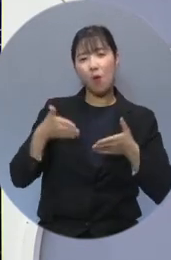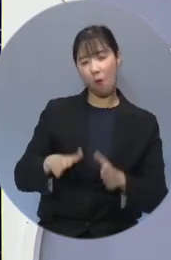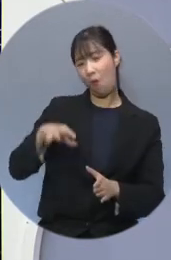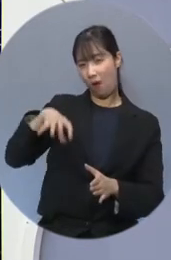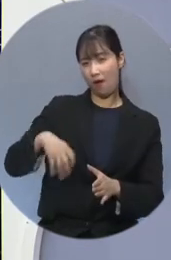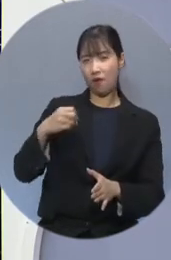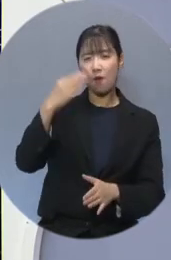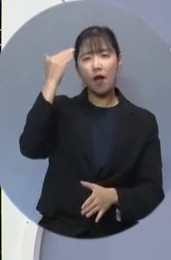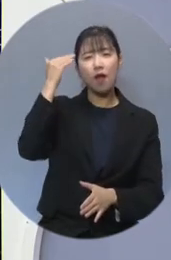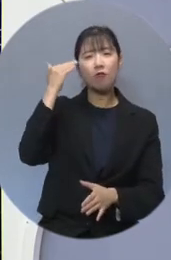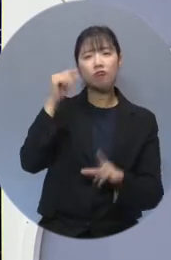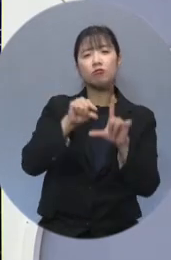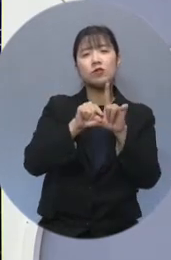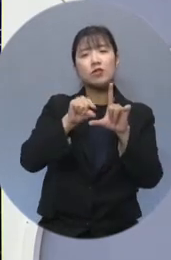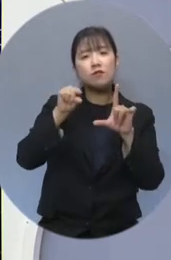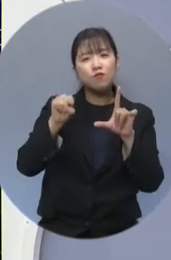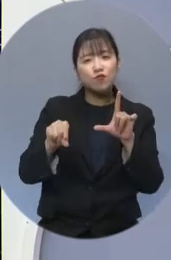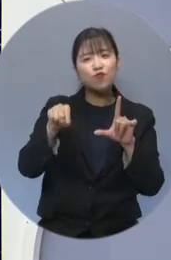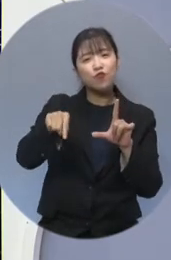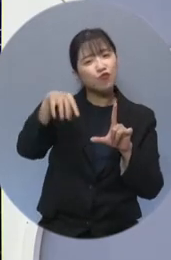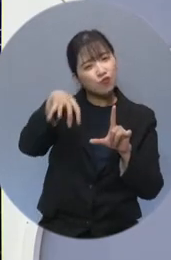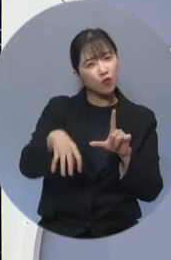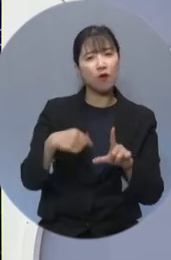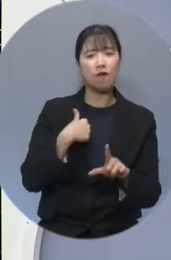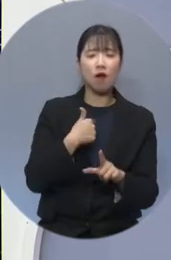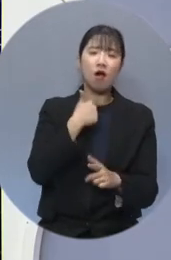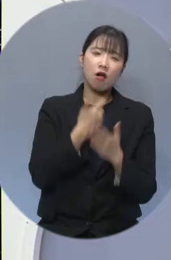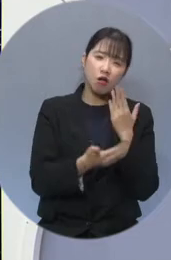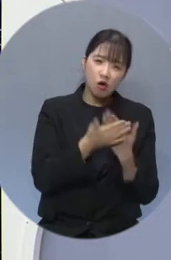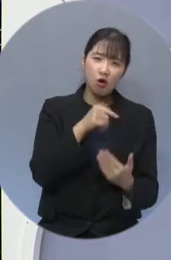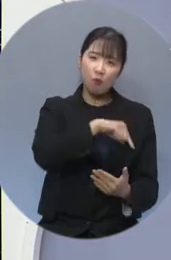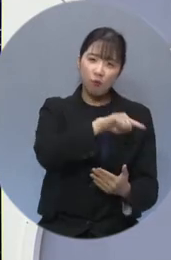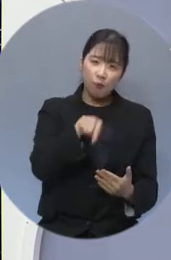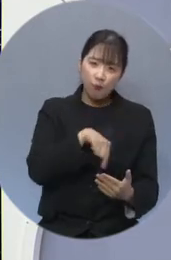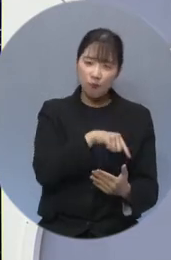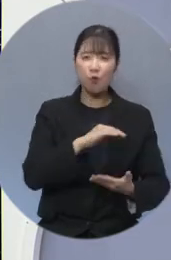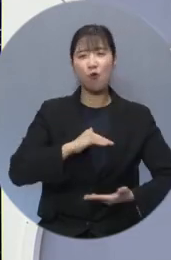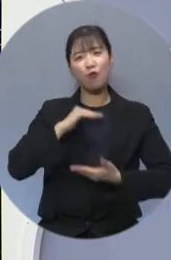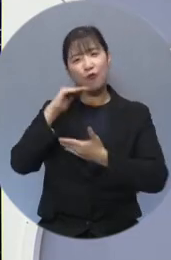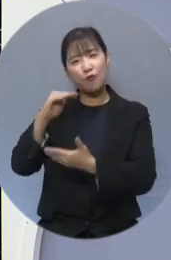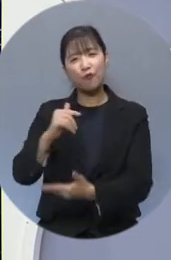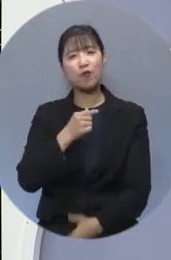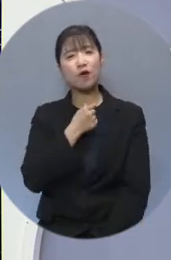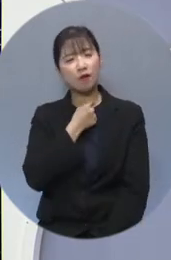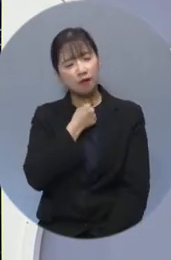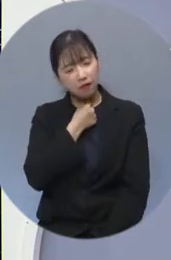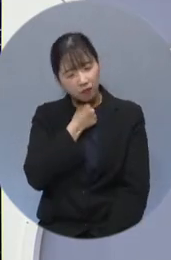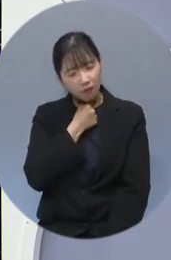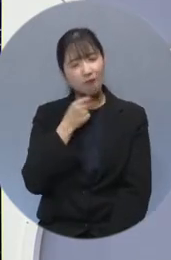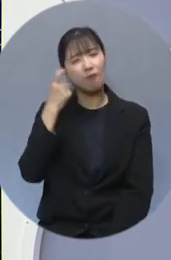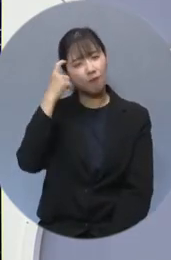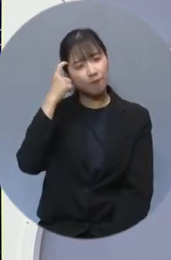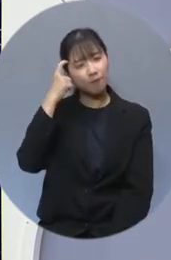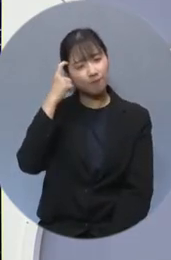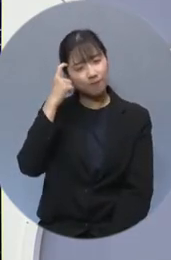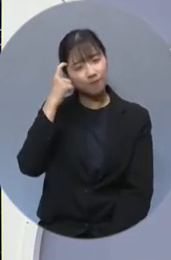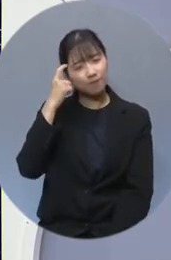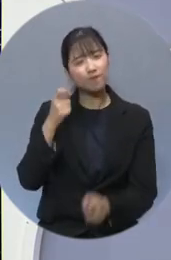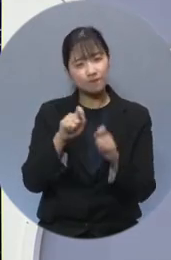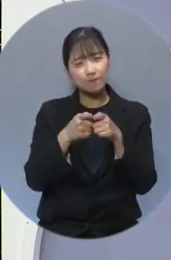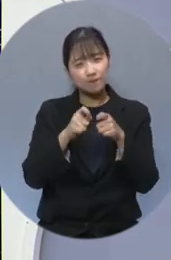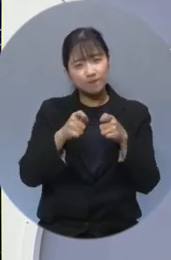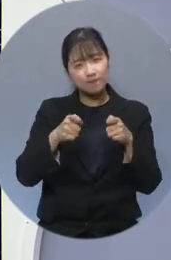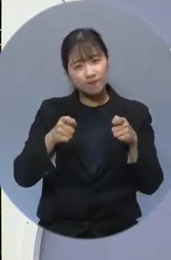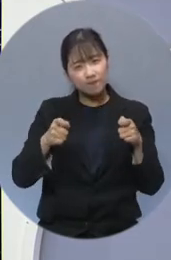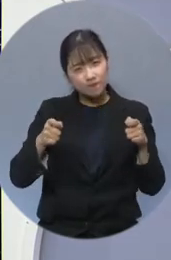대한민국의 일부 라도 제 경험을 나누면 좋지 않을까 하는 그런 생각들을 오랜 기간 차곡차곡 이렇게